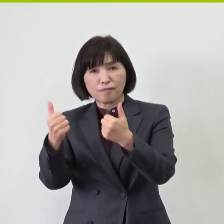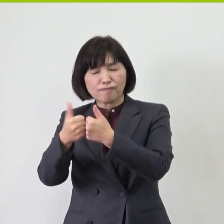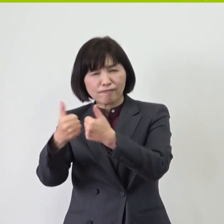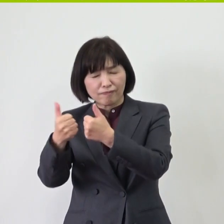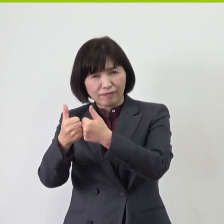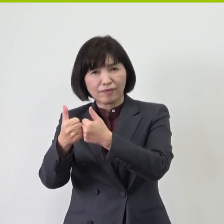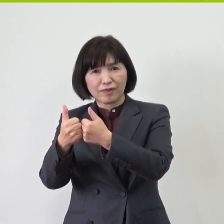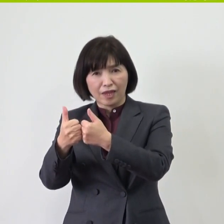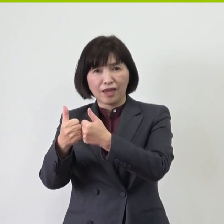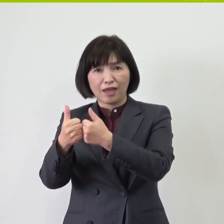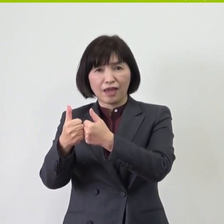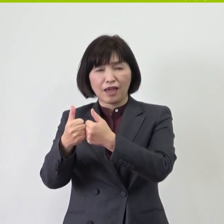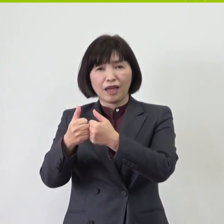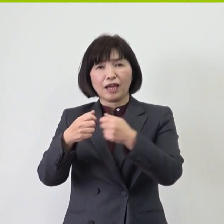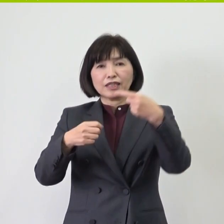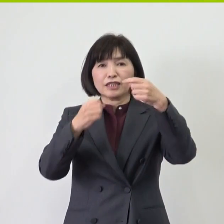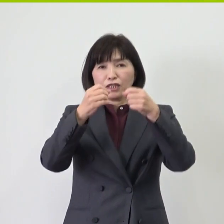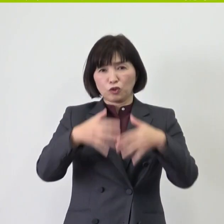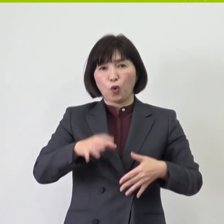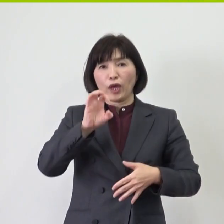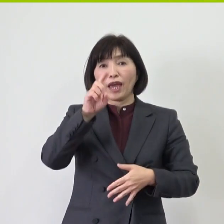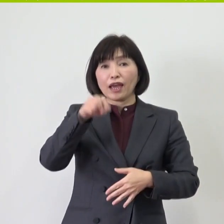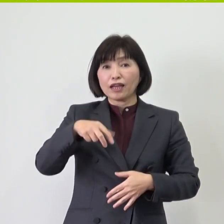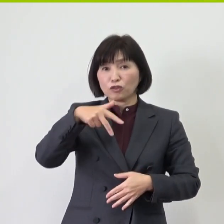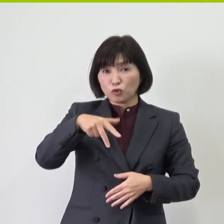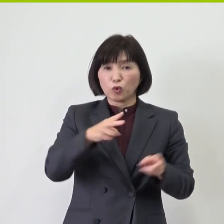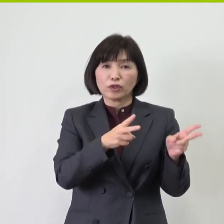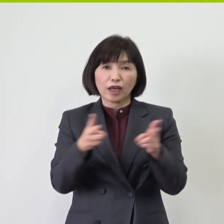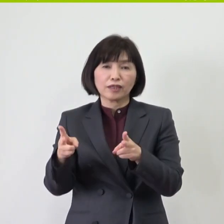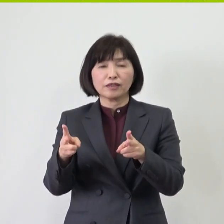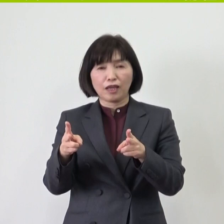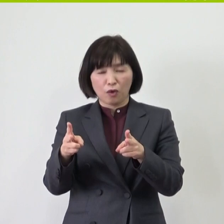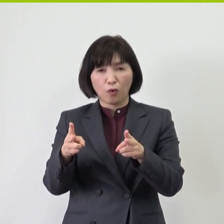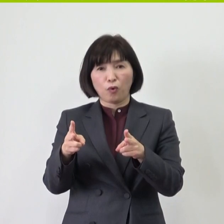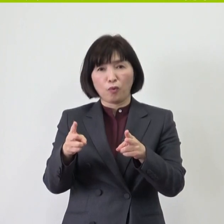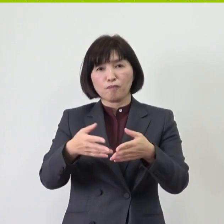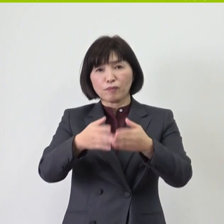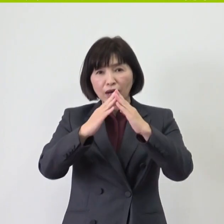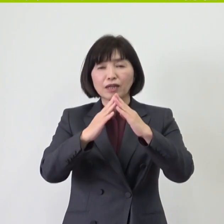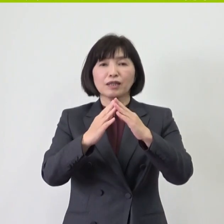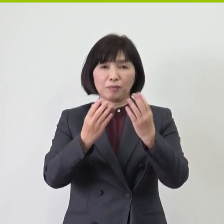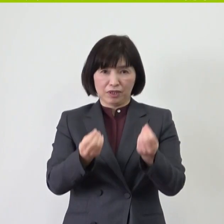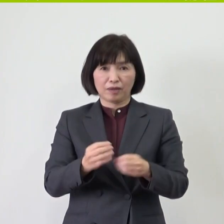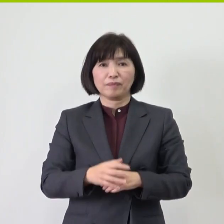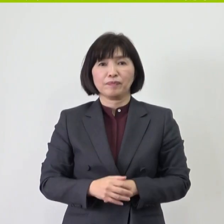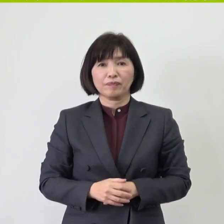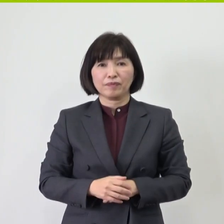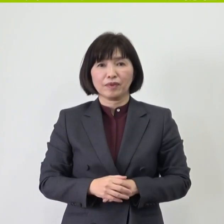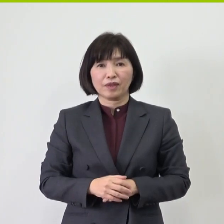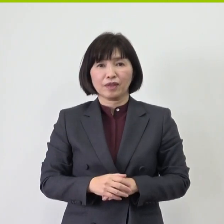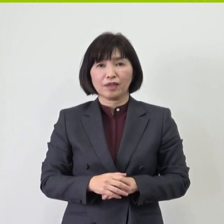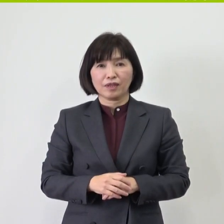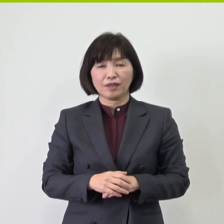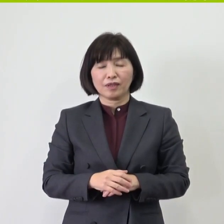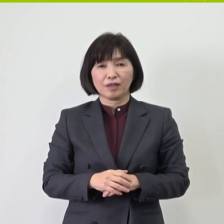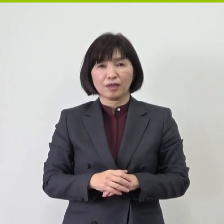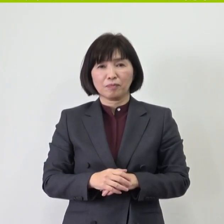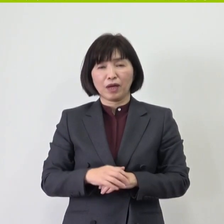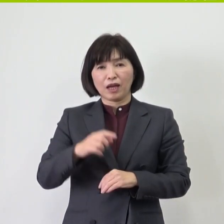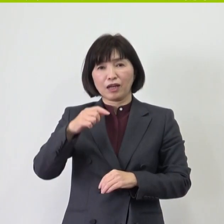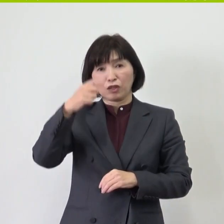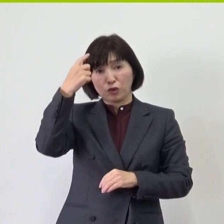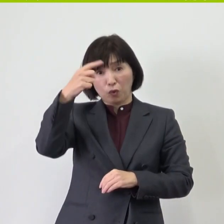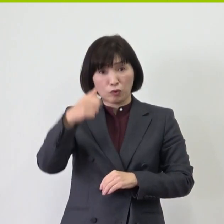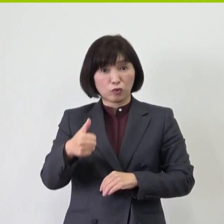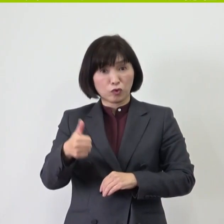条エースという制度を考えていただきました。そういったことで今日はお二人からもしっかりとその趣旨をお話をいただき